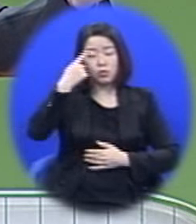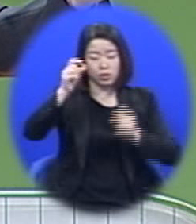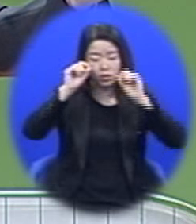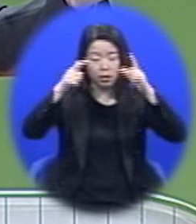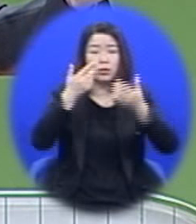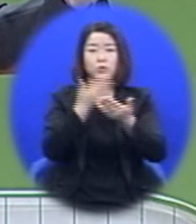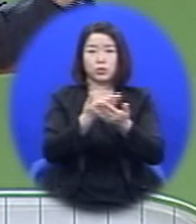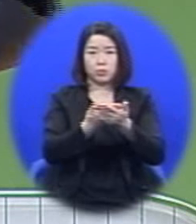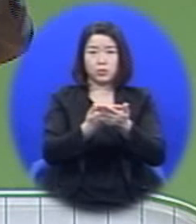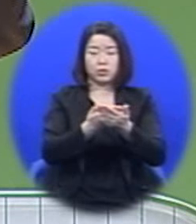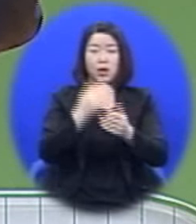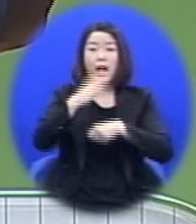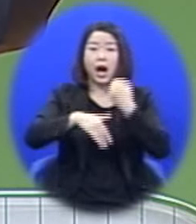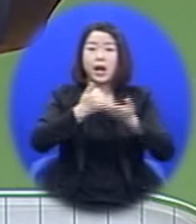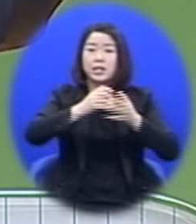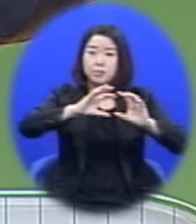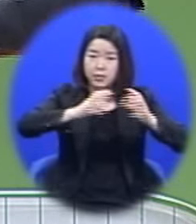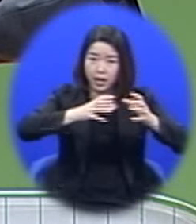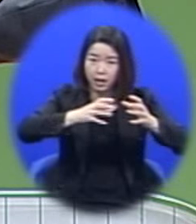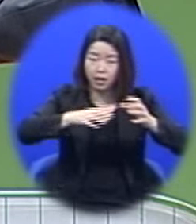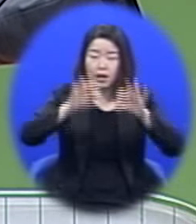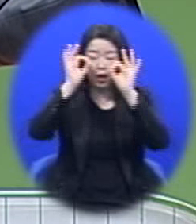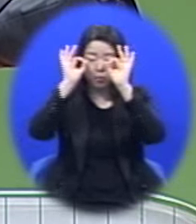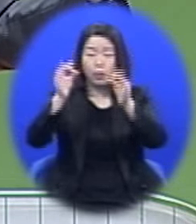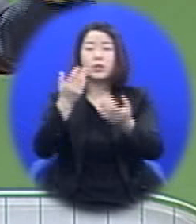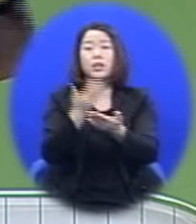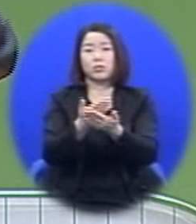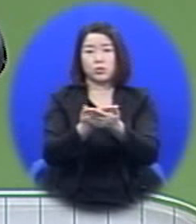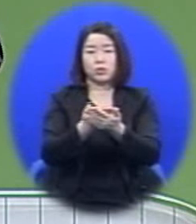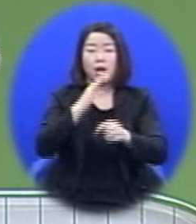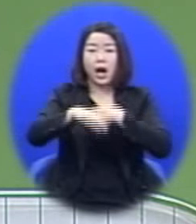열어주시옵소서. 하나님의 나라가 보이게 하소서.